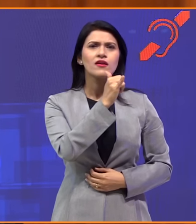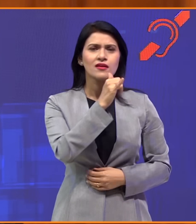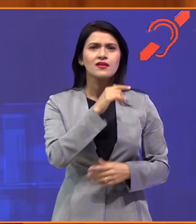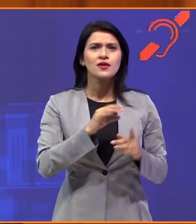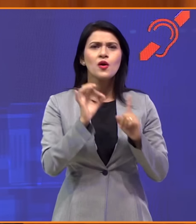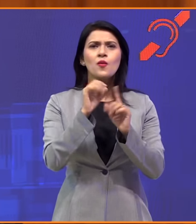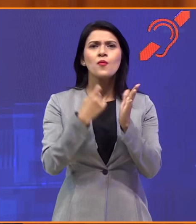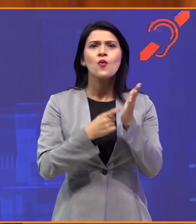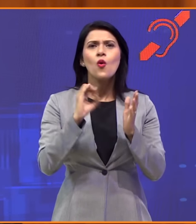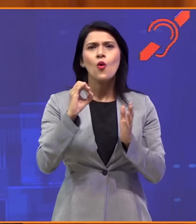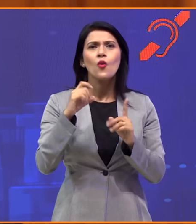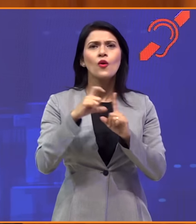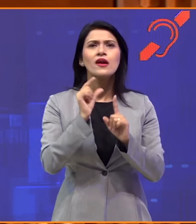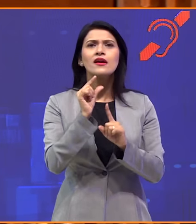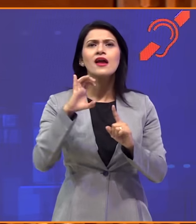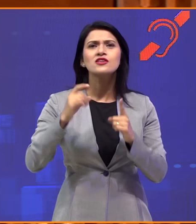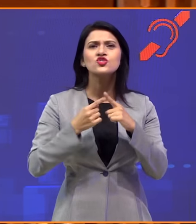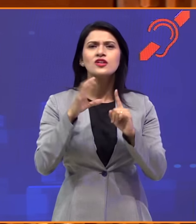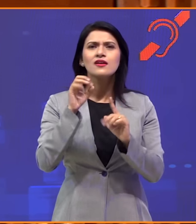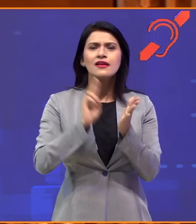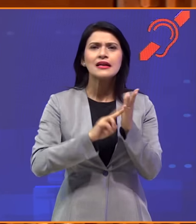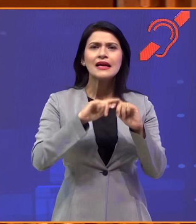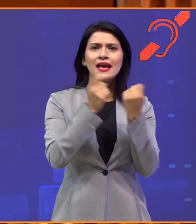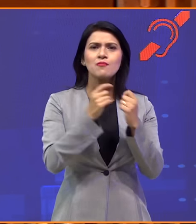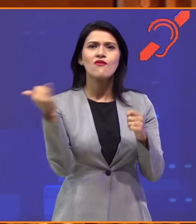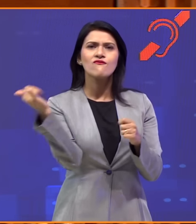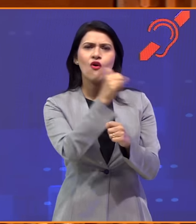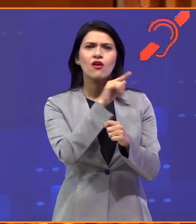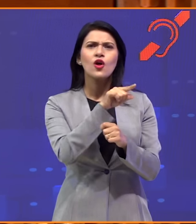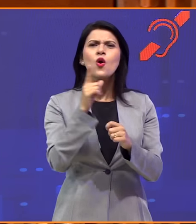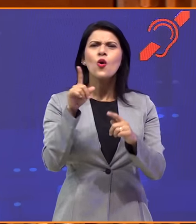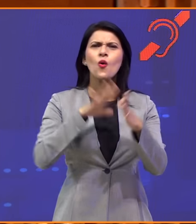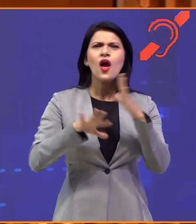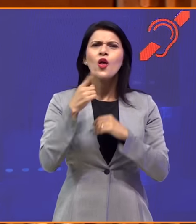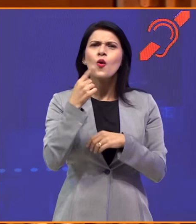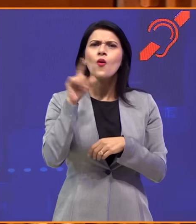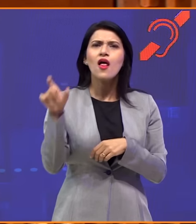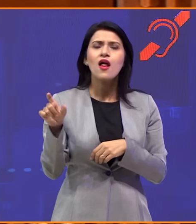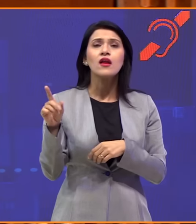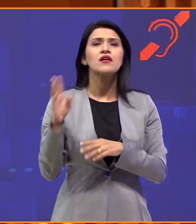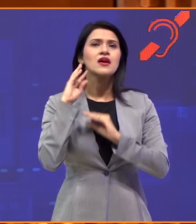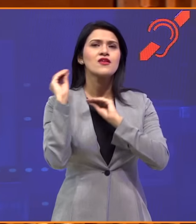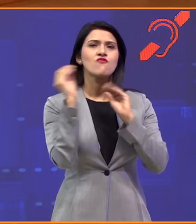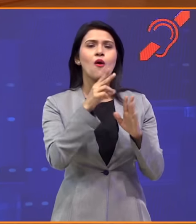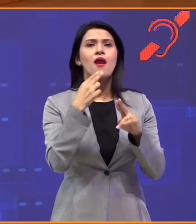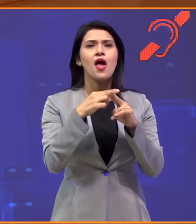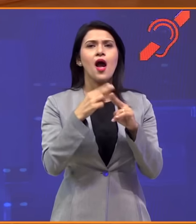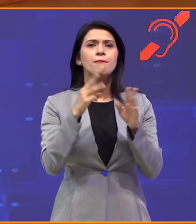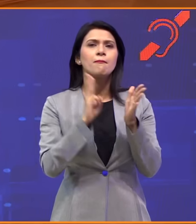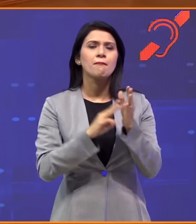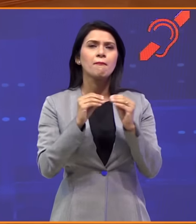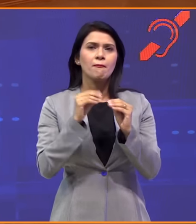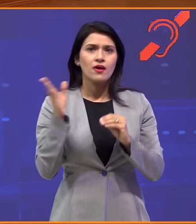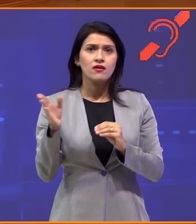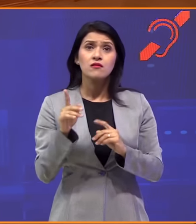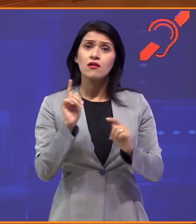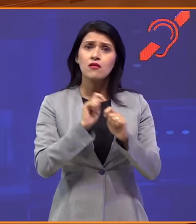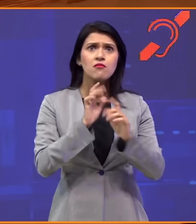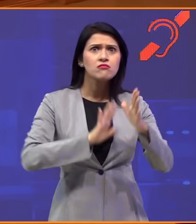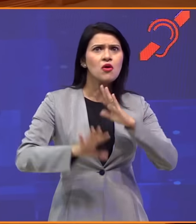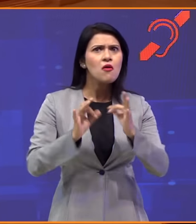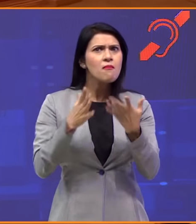भाई यह कौन सा अभिनेता है जो यह वाला रोल कर रहा है तो उन्होंने बताया कि इसका नाम मनोज बाजपेई है बहुत बढ़िया एक्टर है नहीं नहीं यह तो बहुत कमाल का